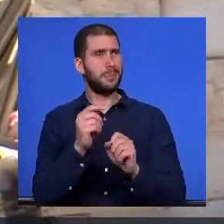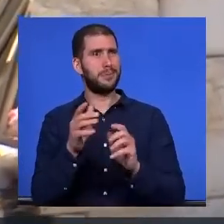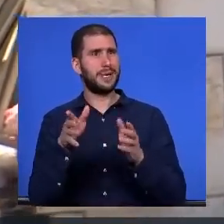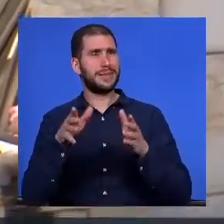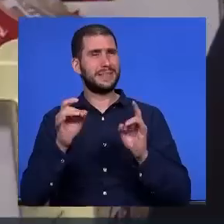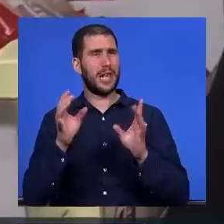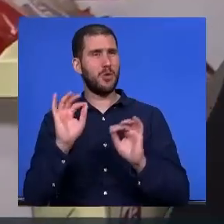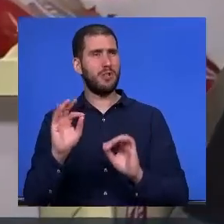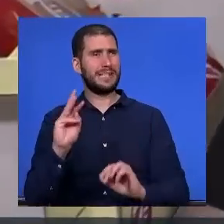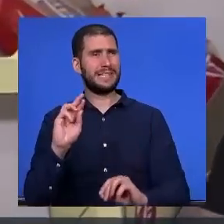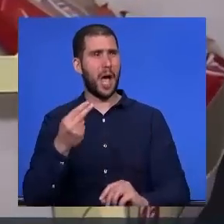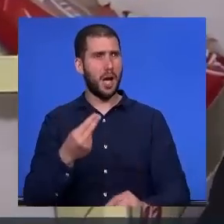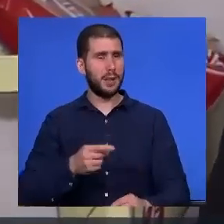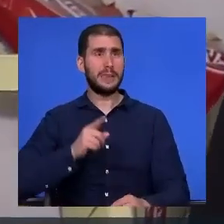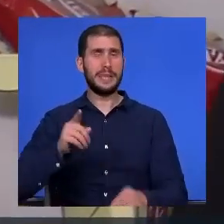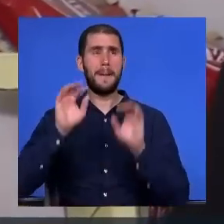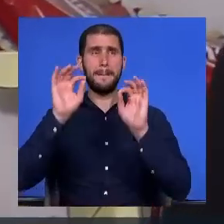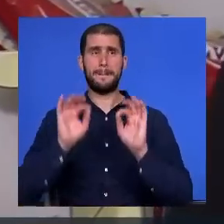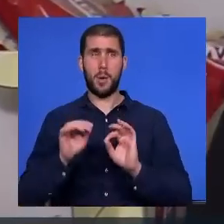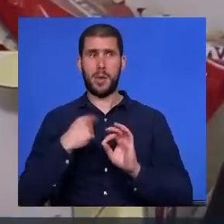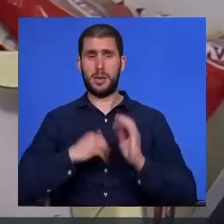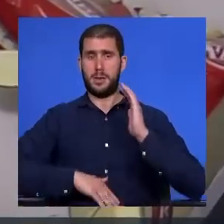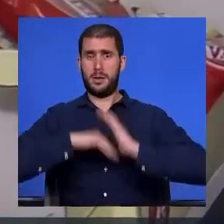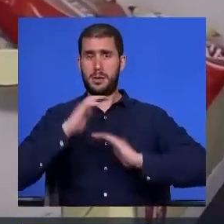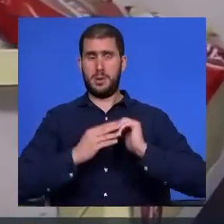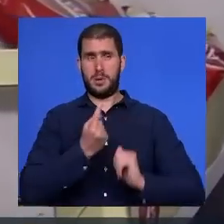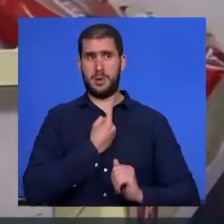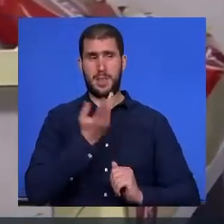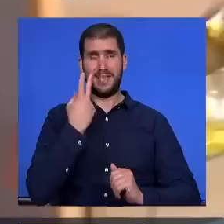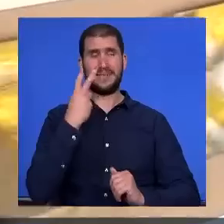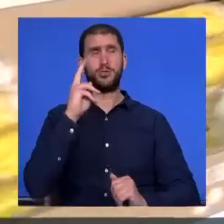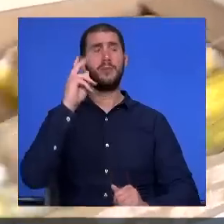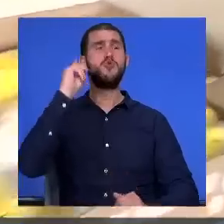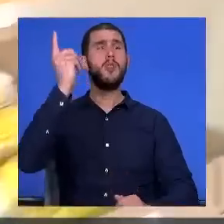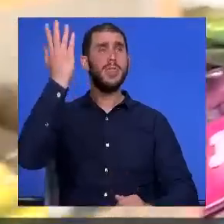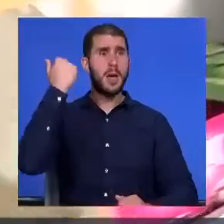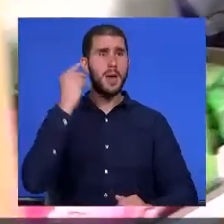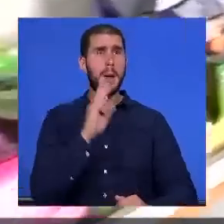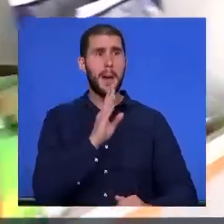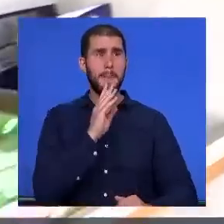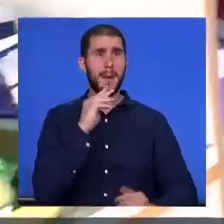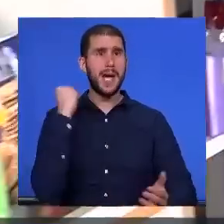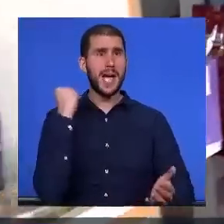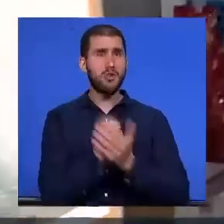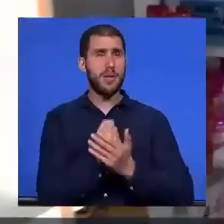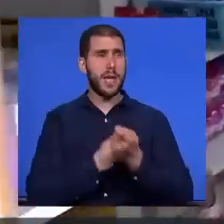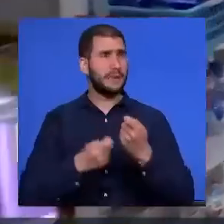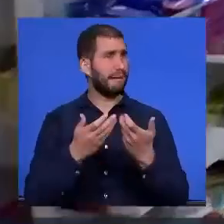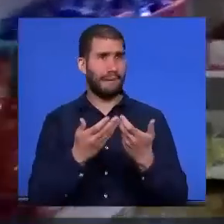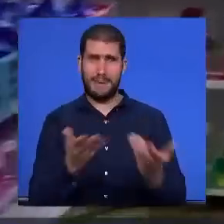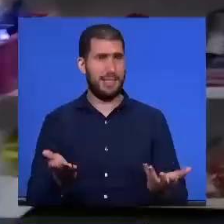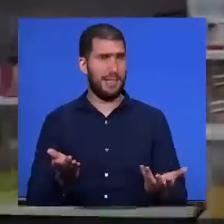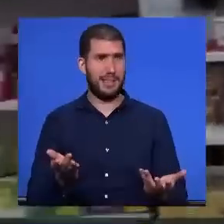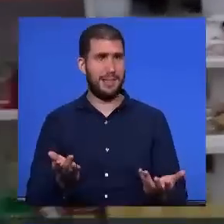שרה. זה מקולת שבניתי לפני 22 שנה, והבעיה שאין לנו